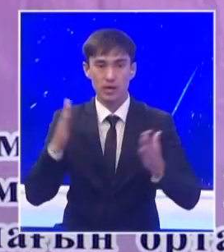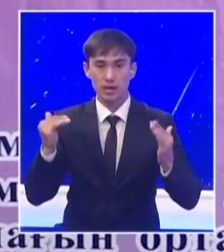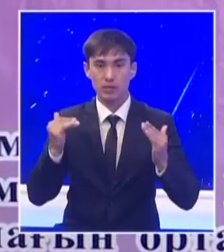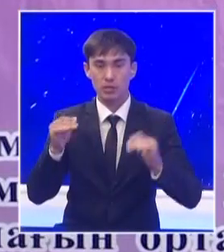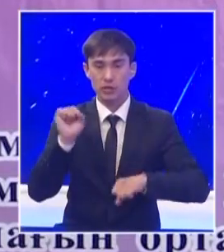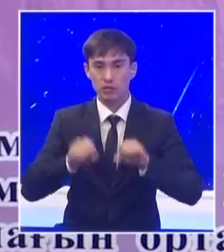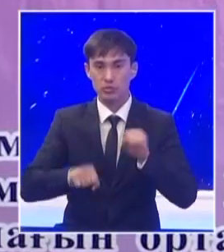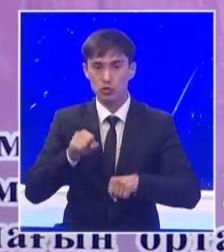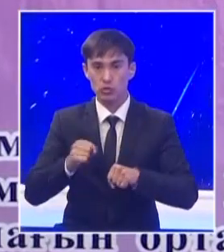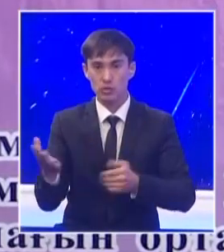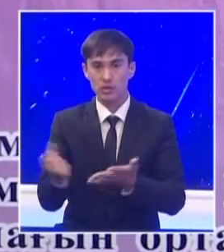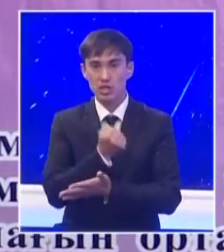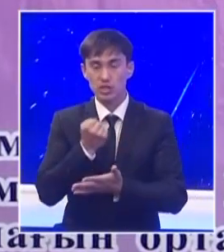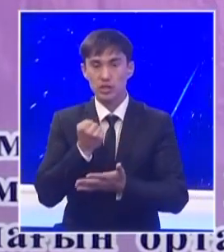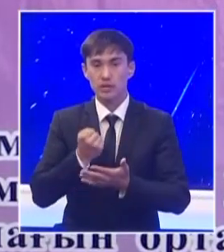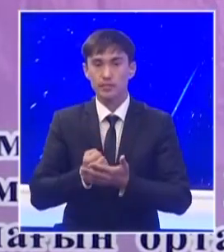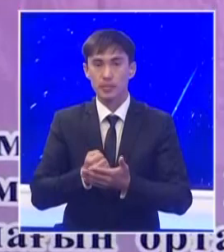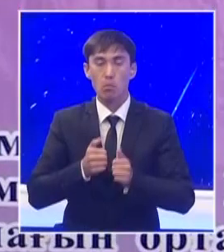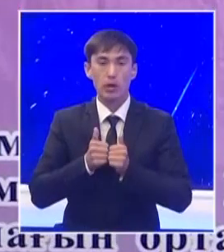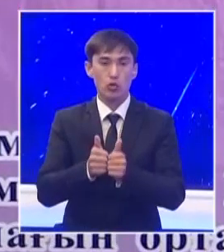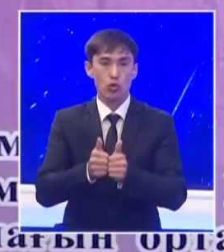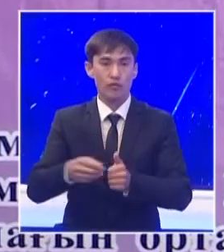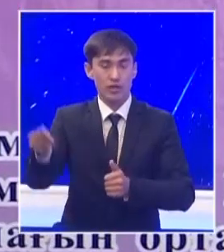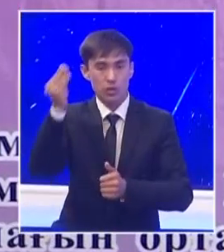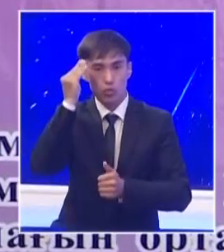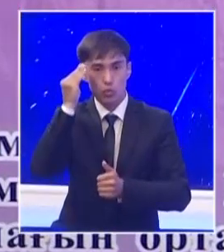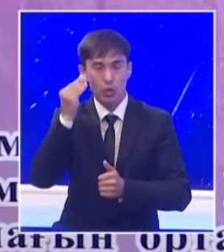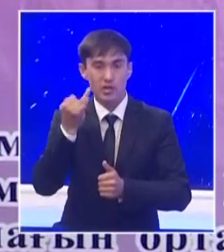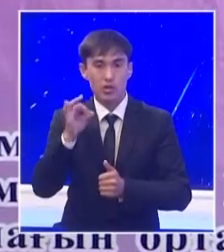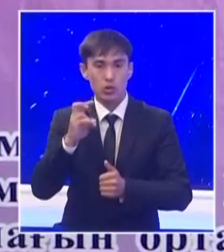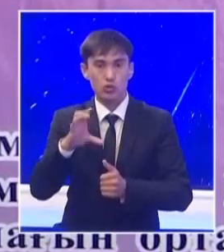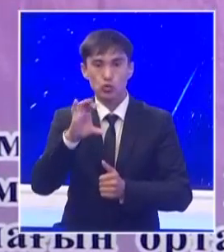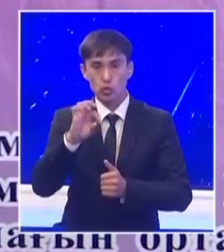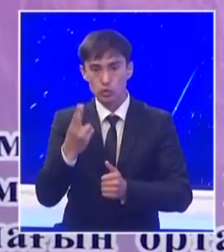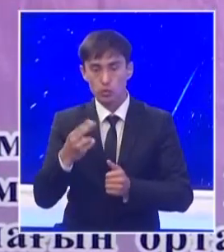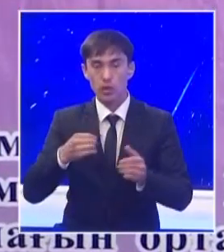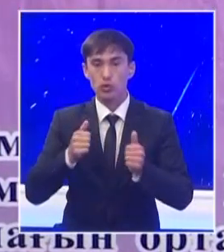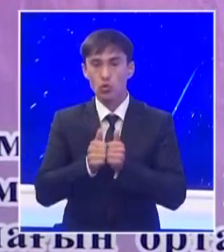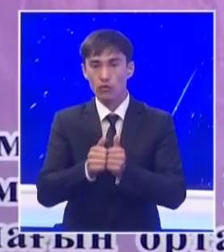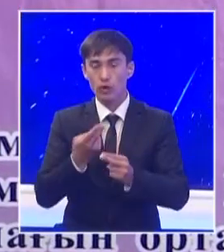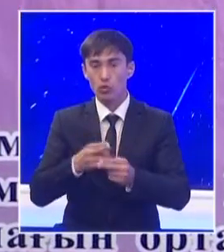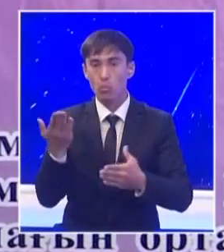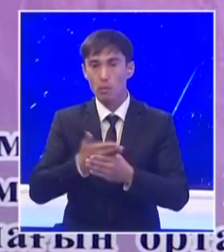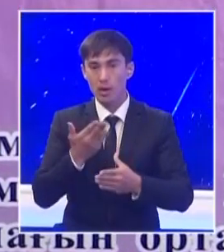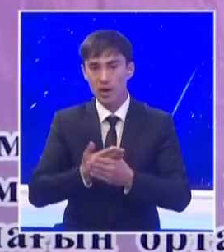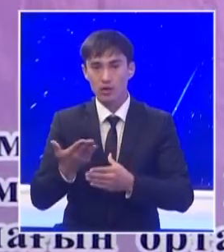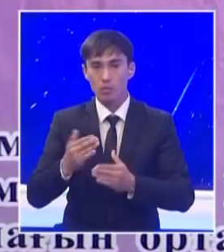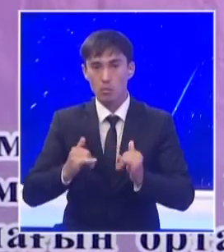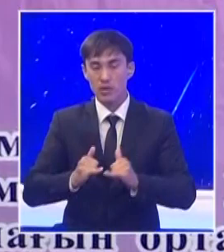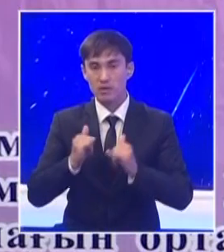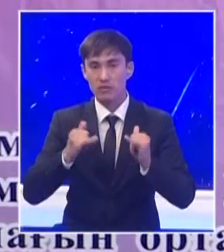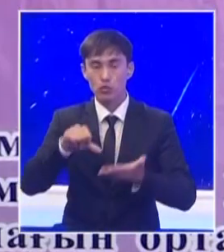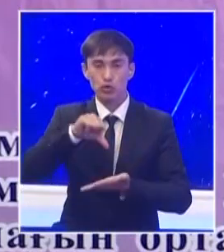большие возможности. Мы нашли партнеров, интеллектуальных партнеров, социальных партнеров, которые помогают мотивировать не